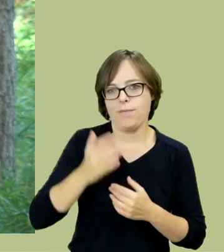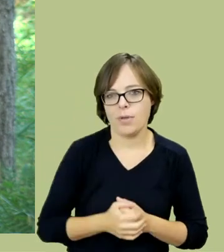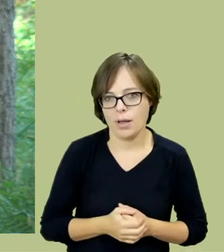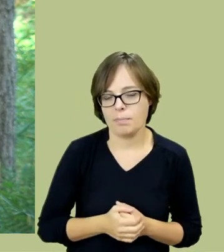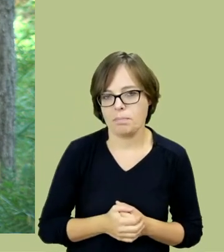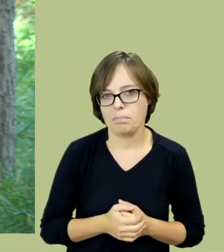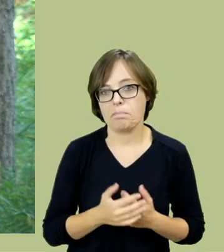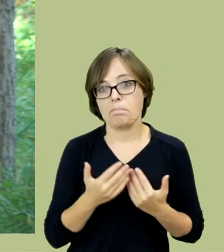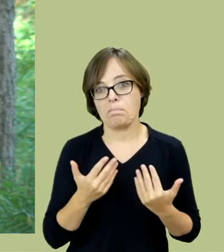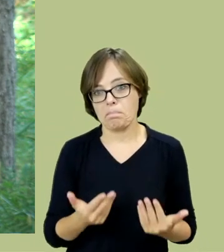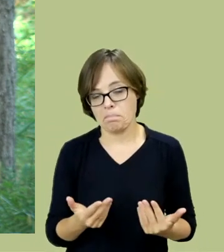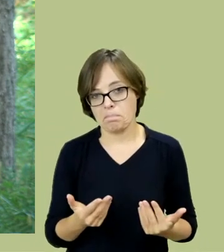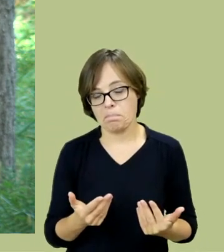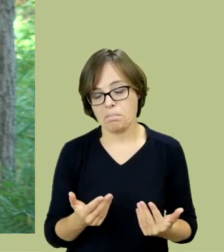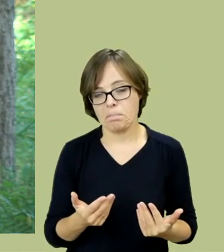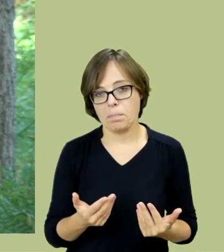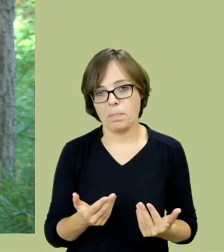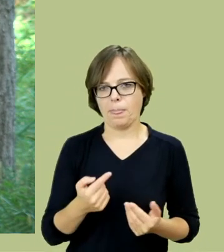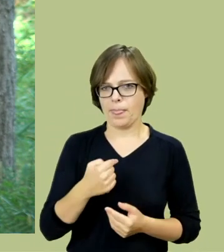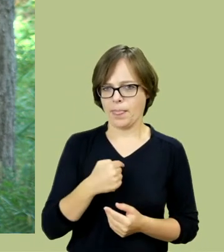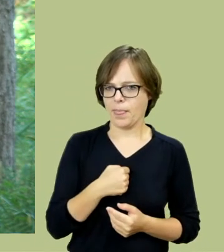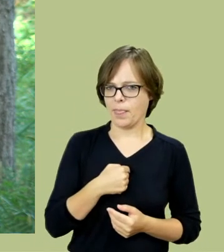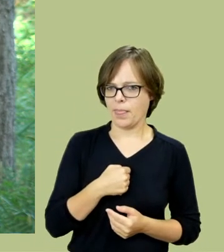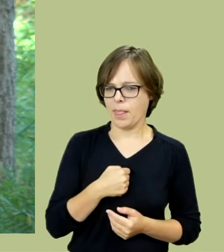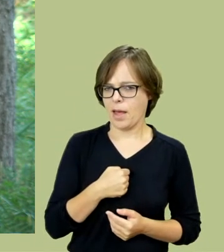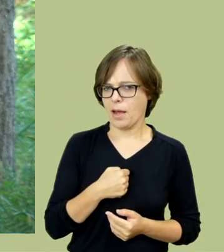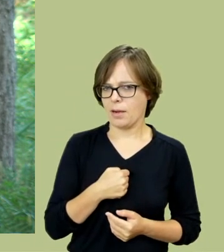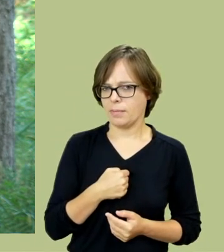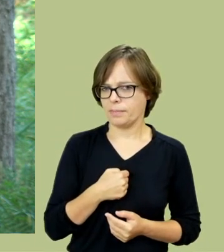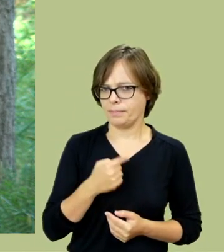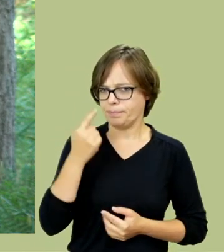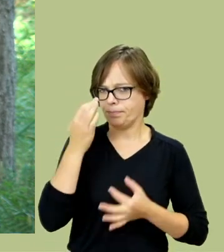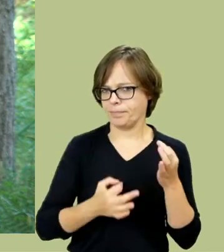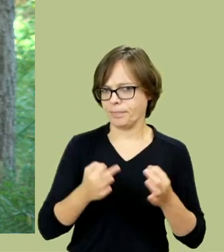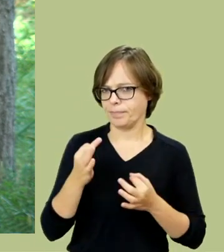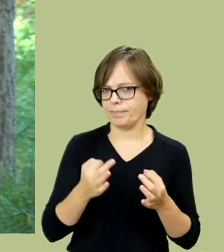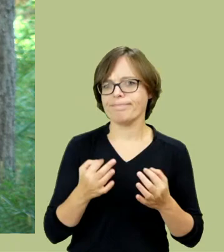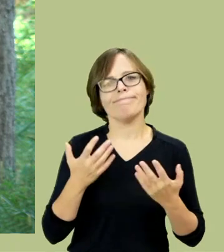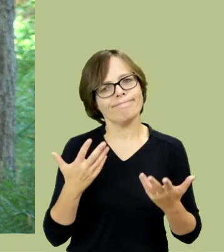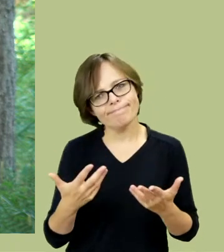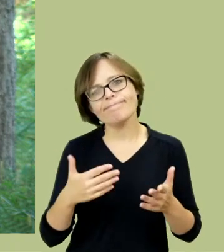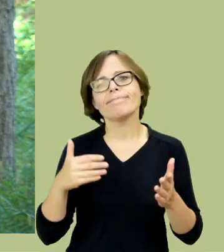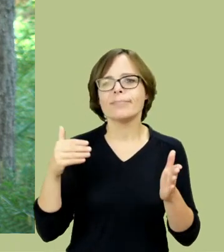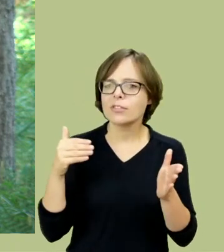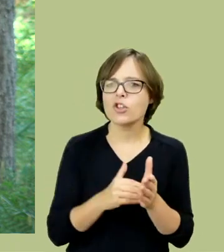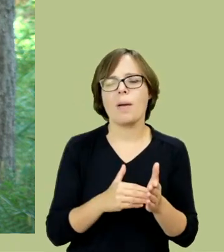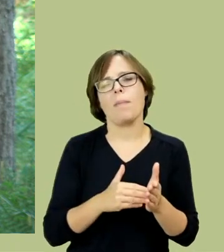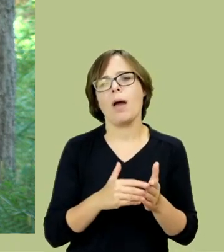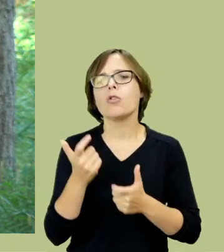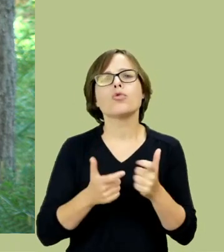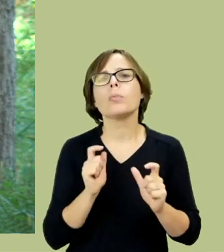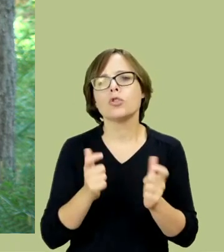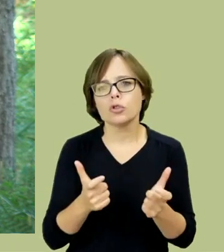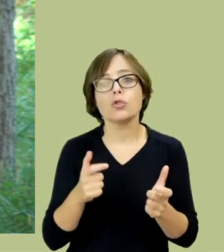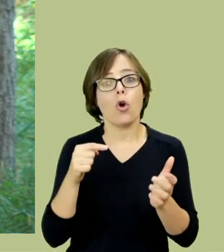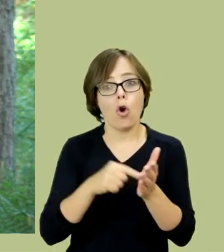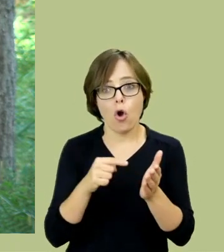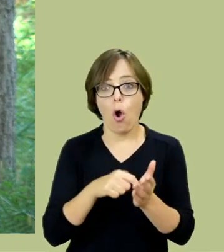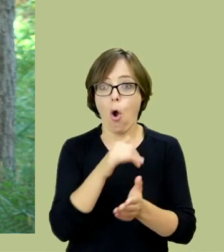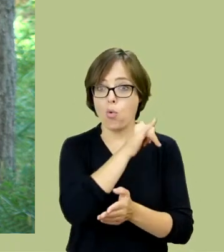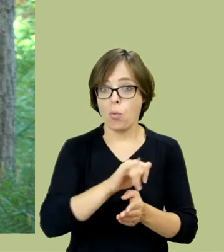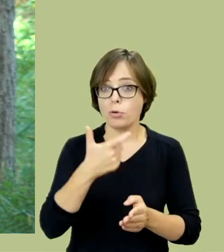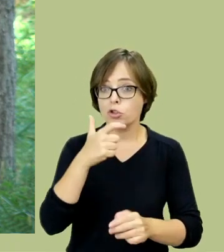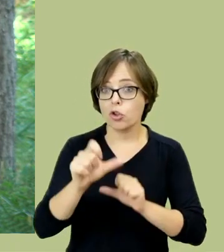I wydało mi się, że tym, co trzeba zrobić na pewno, to na tą rocznicę stuletnią pokazać